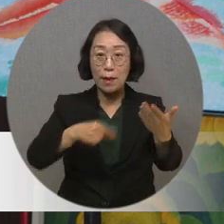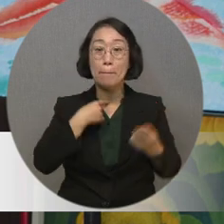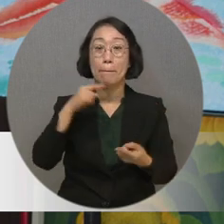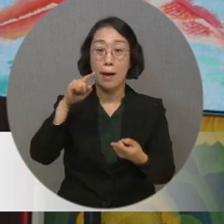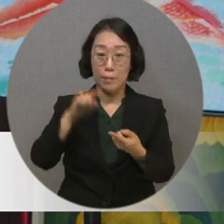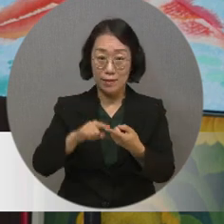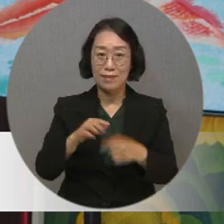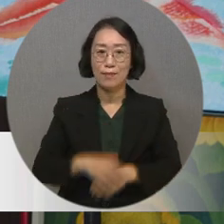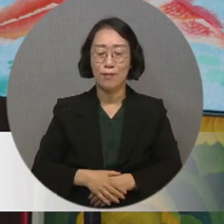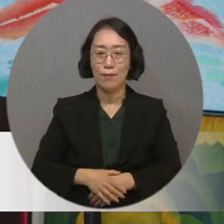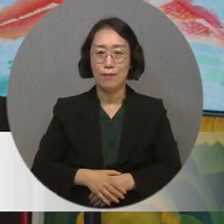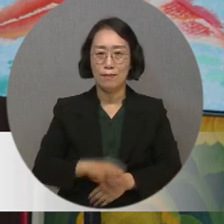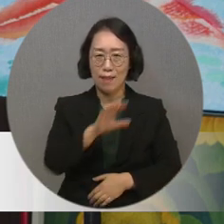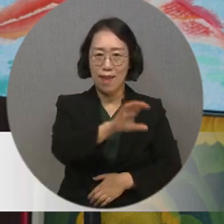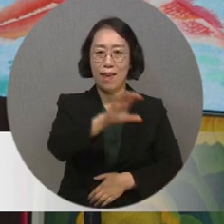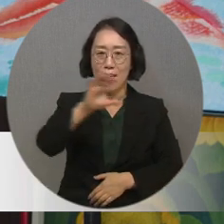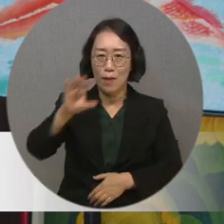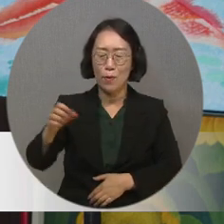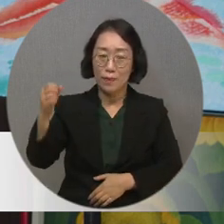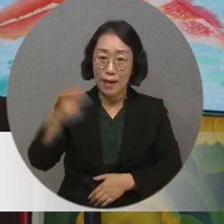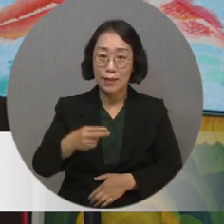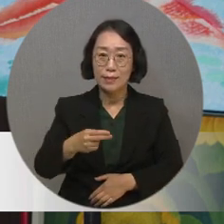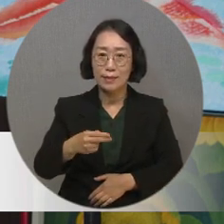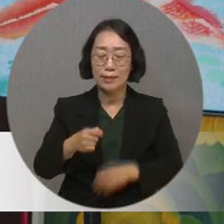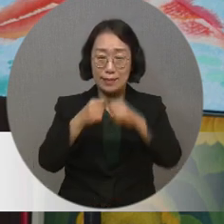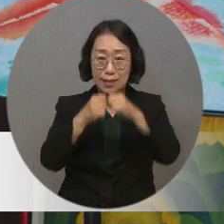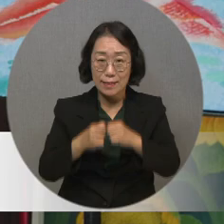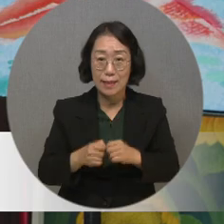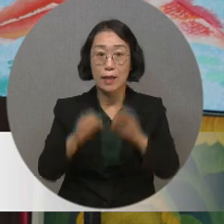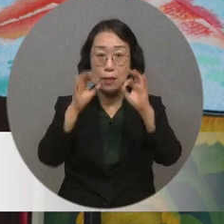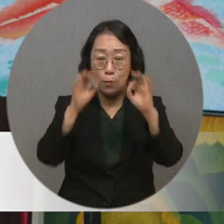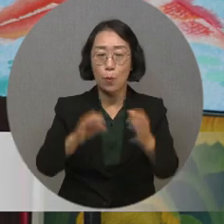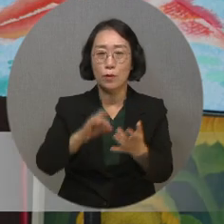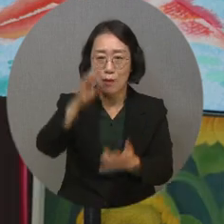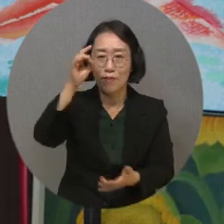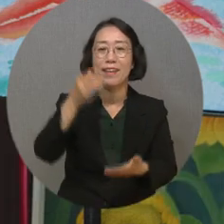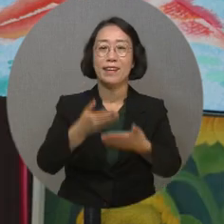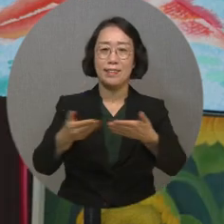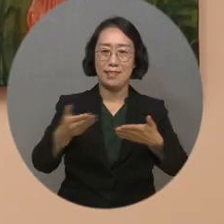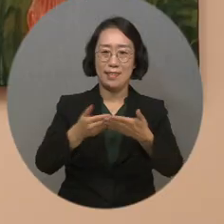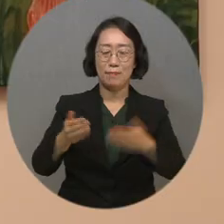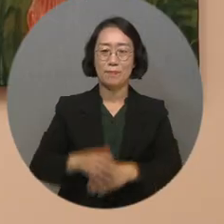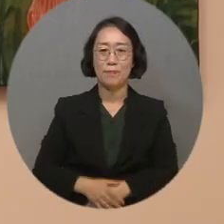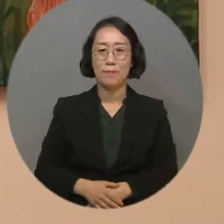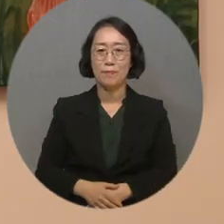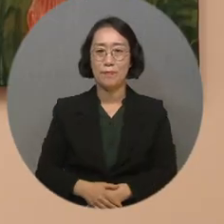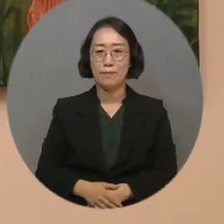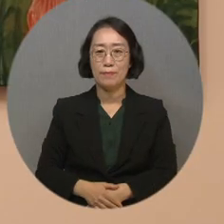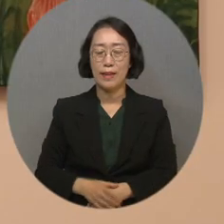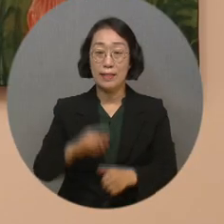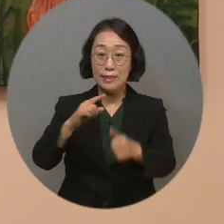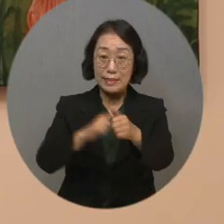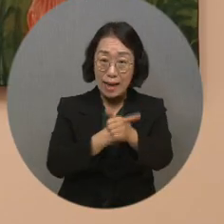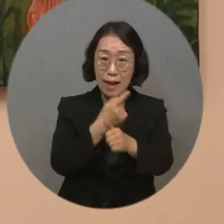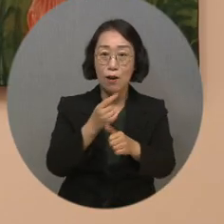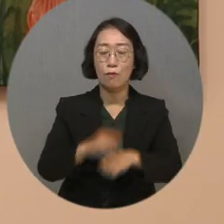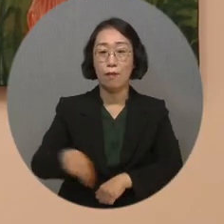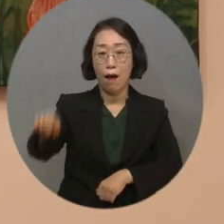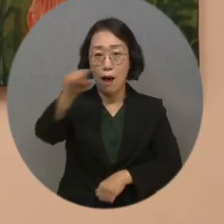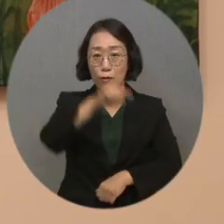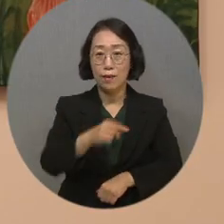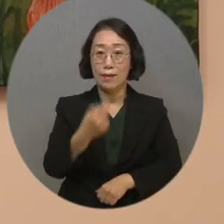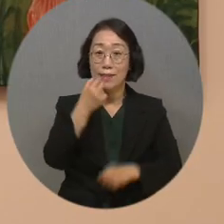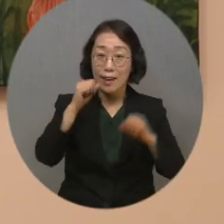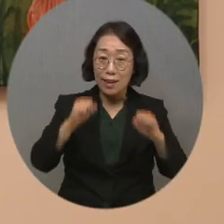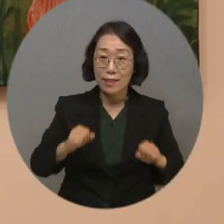와 닿는 걸로 다시 또 보고 하면서 선택합니다. 자연을 누비는 생명체들을